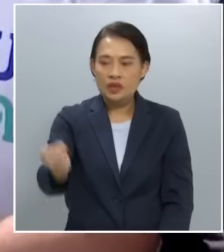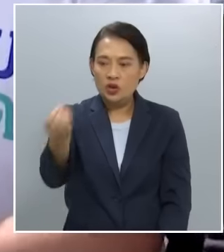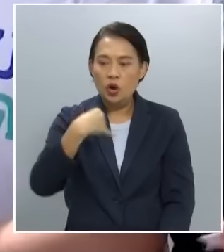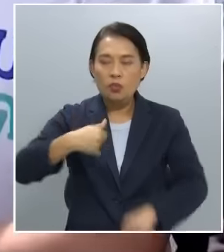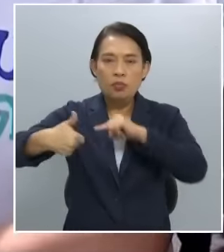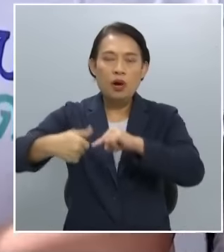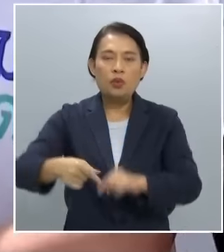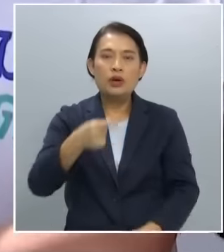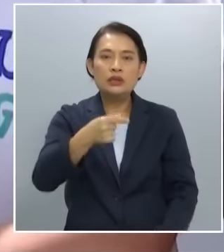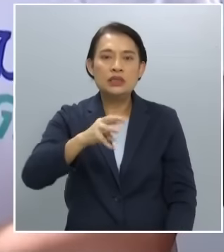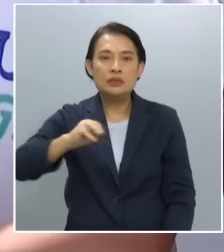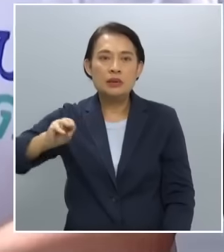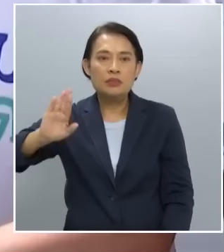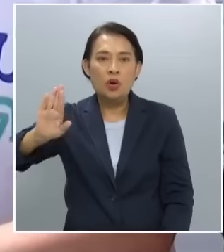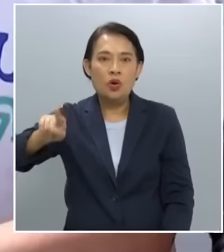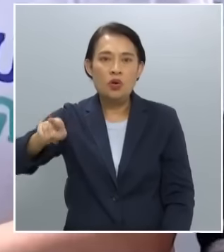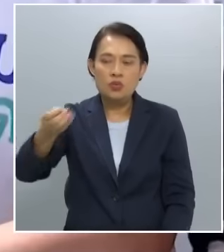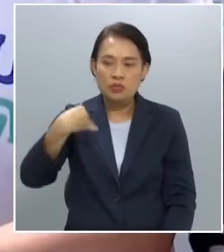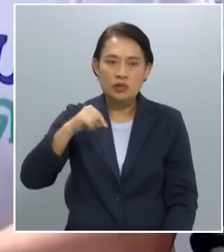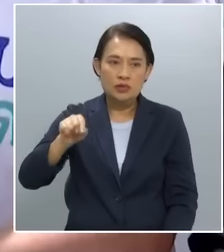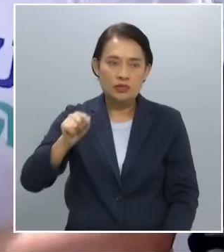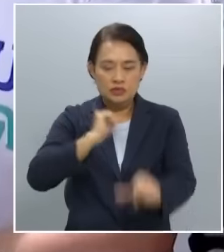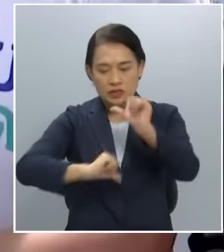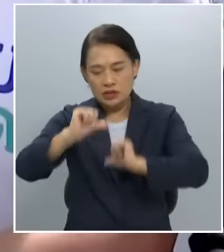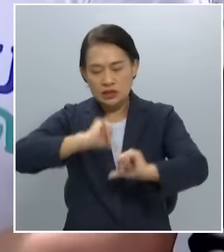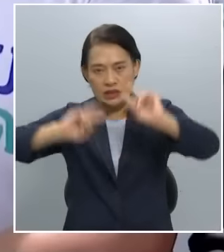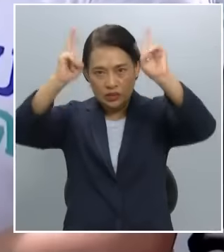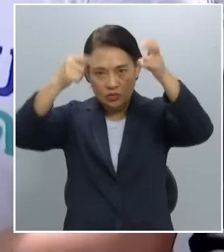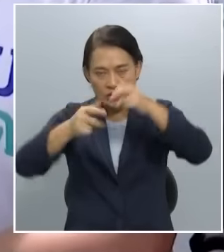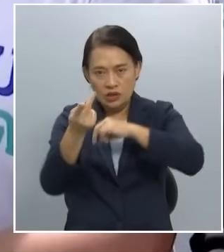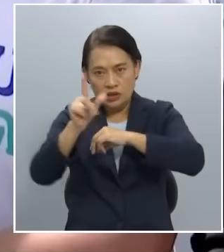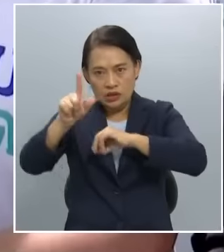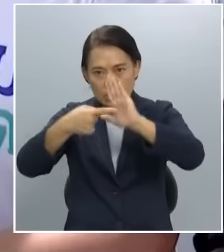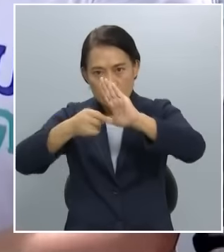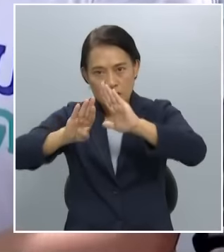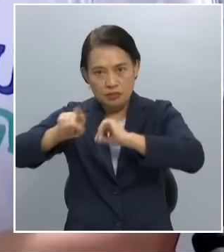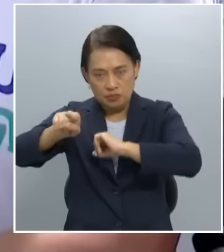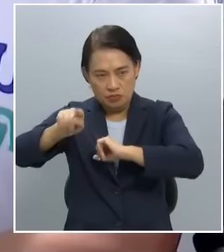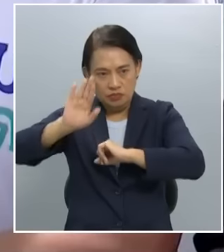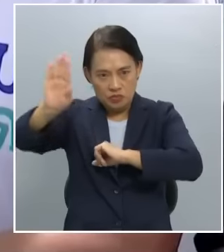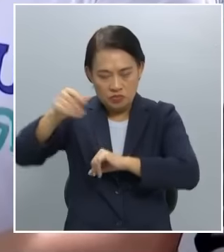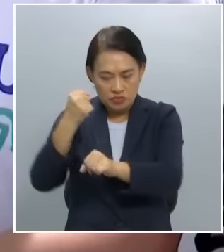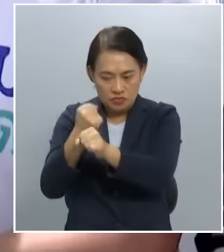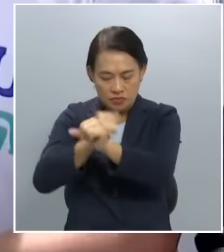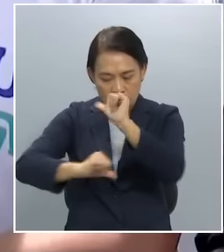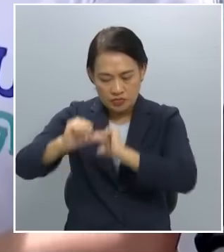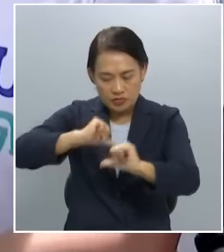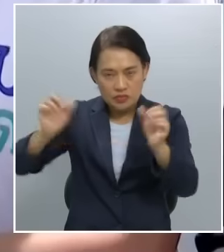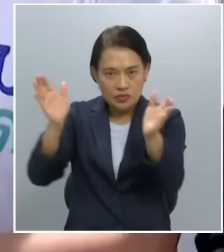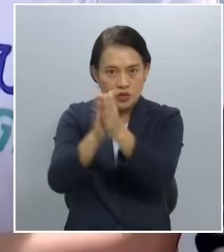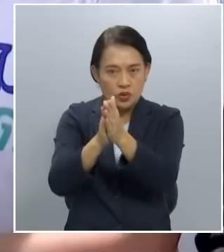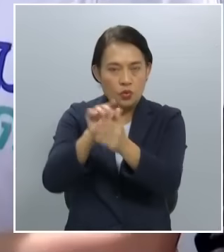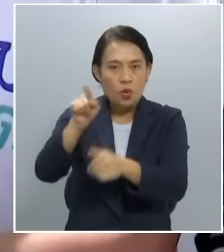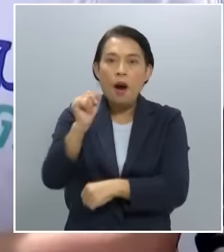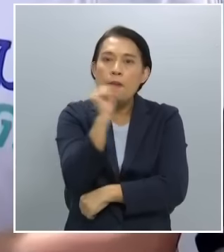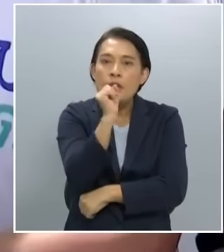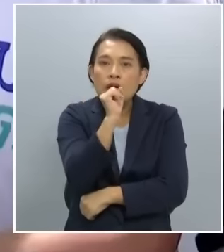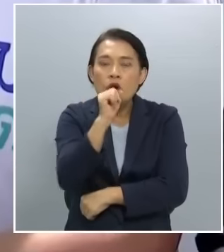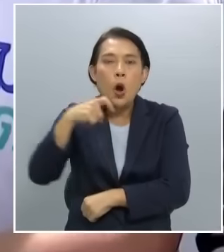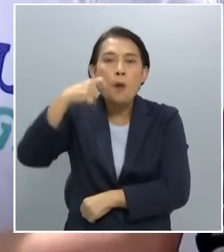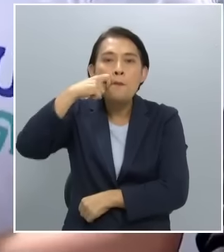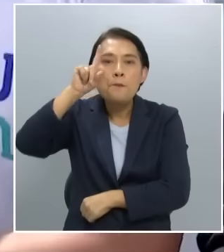บอกว่ามาจากละคร Club fr Day The Seriesอออ้างนครับใช่ครับแล้วก็เขกำลังจะทำละครที่แบบพี่เบิร์ดเป็นตัวเอกแล้วก็แบบ